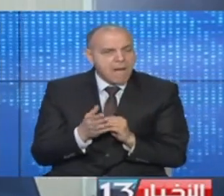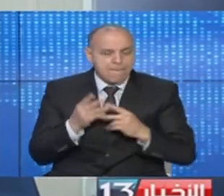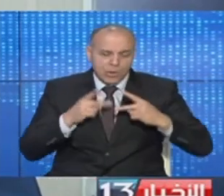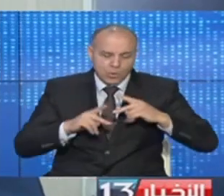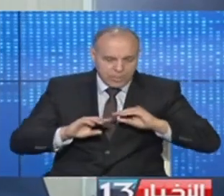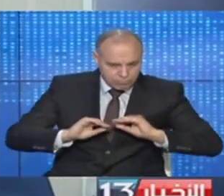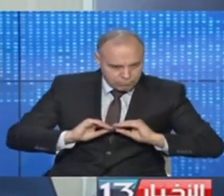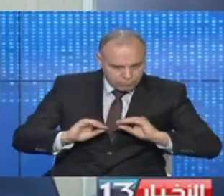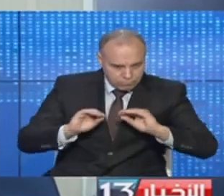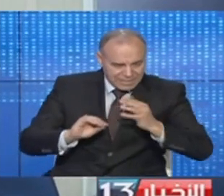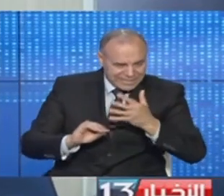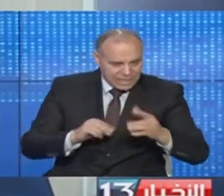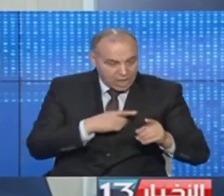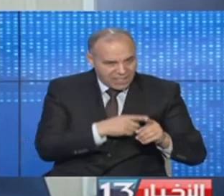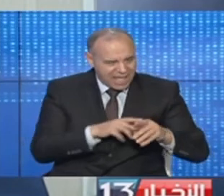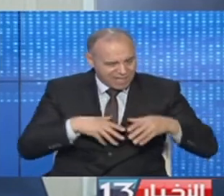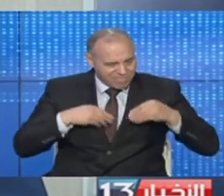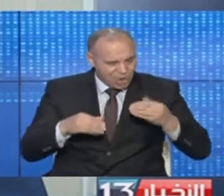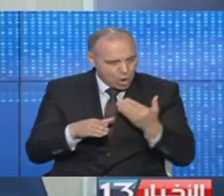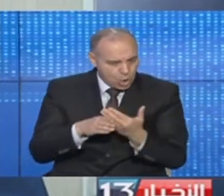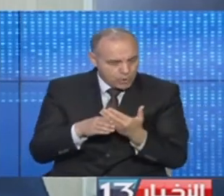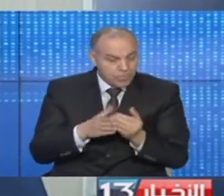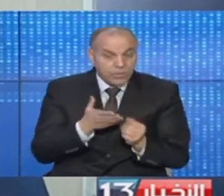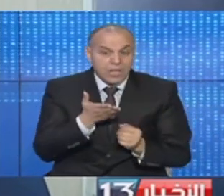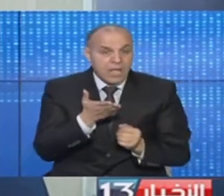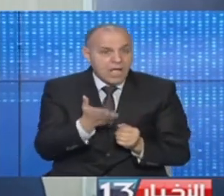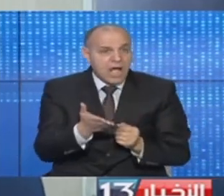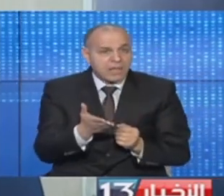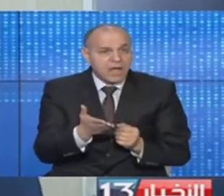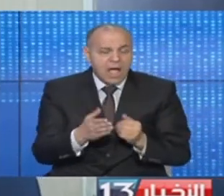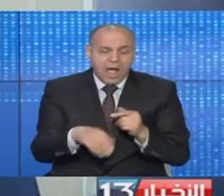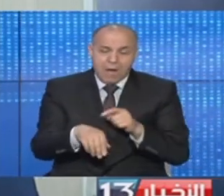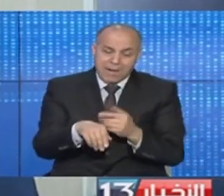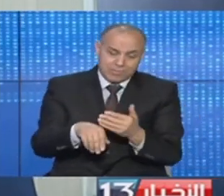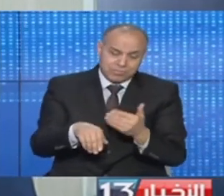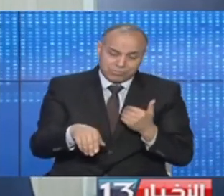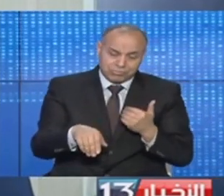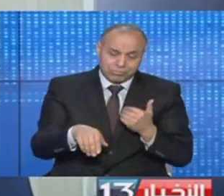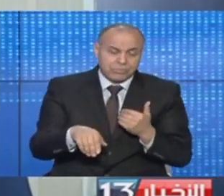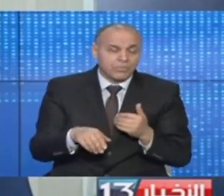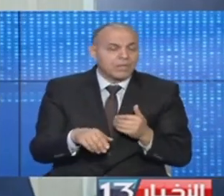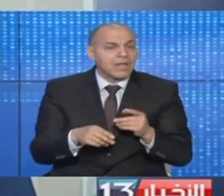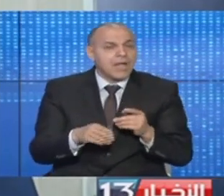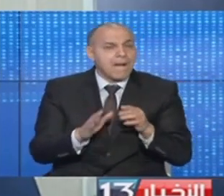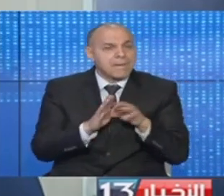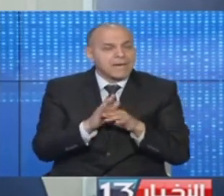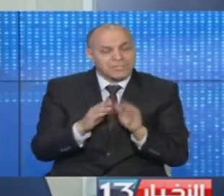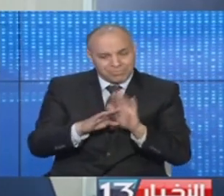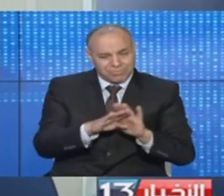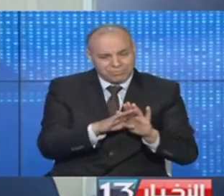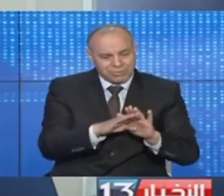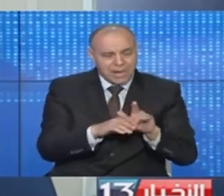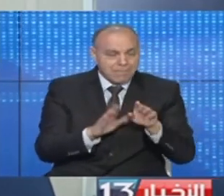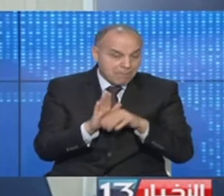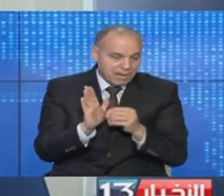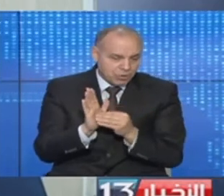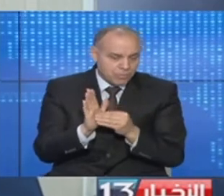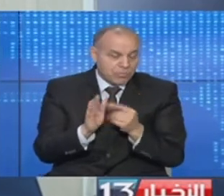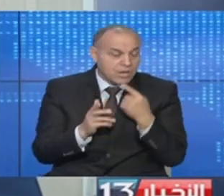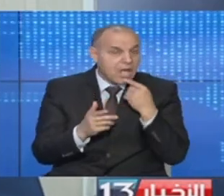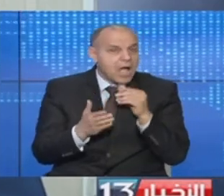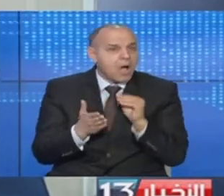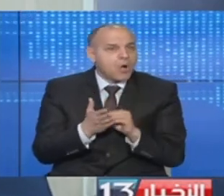بيداغوجية تقاوم هذه الظاهرة قبل خروج الطفل، أي أن ما يسمى بالآليات الوقائية العلاجية